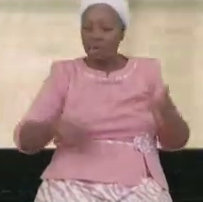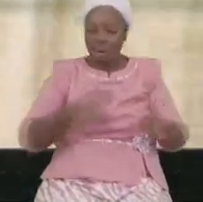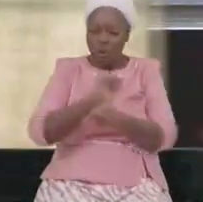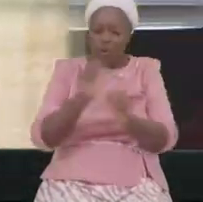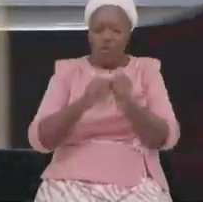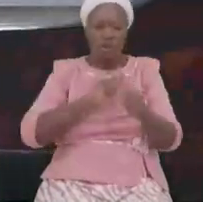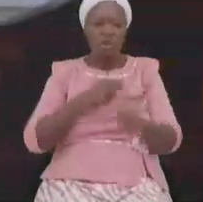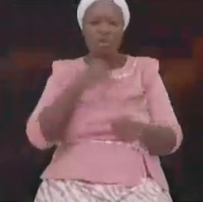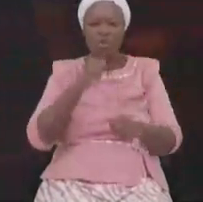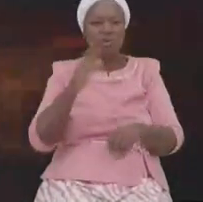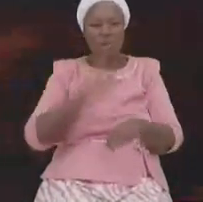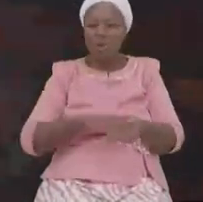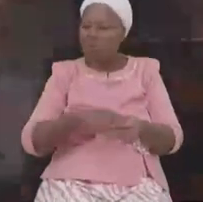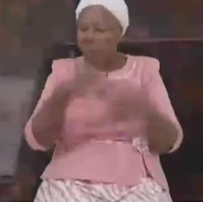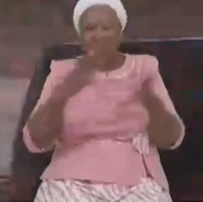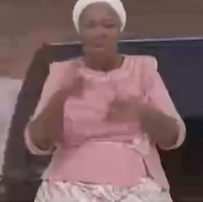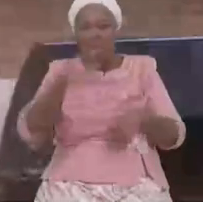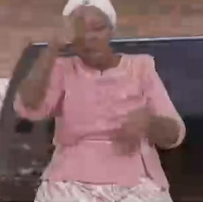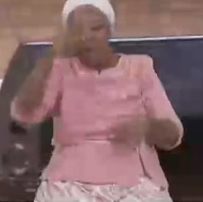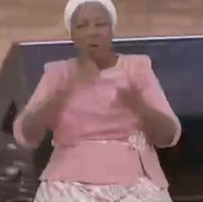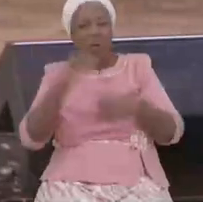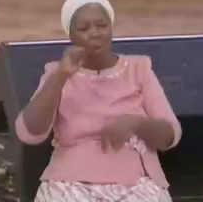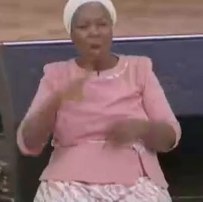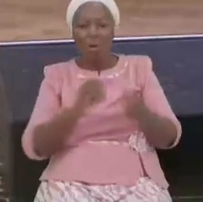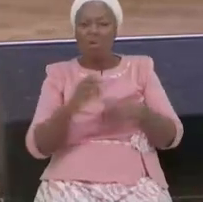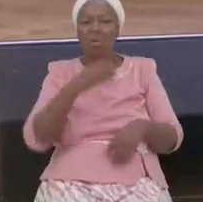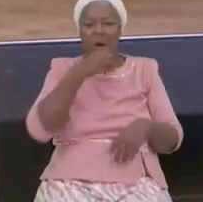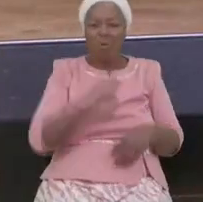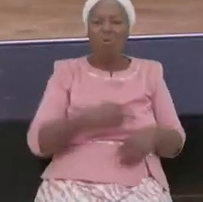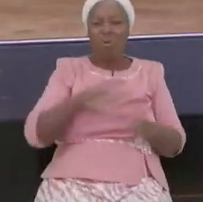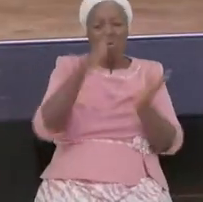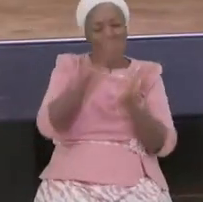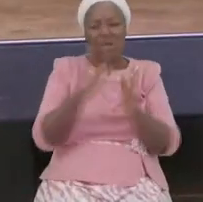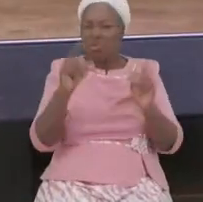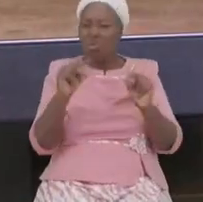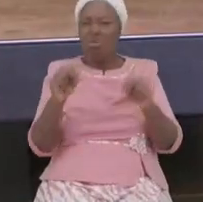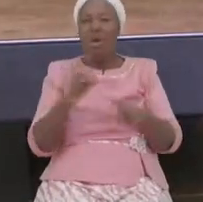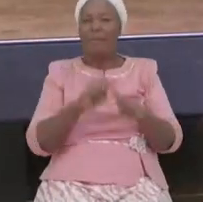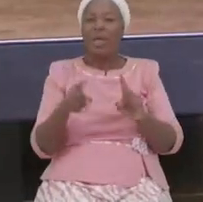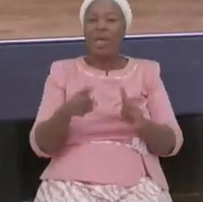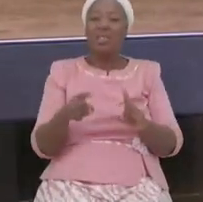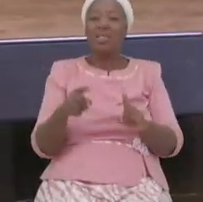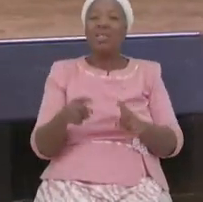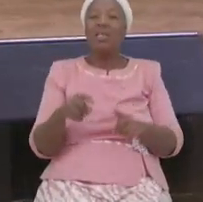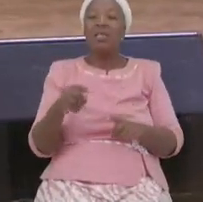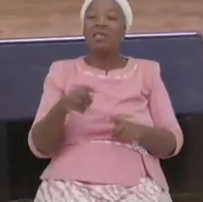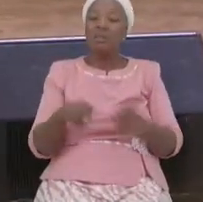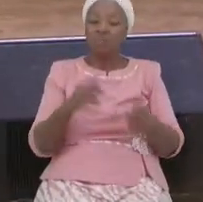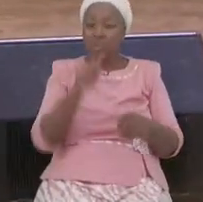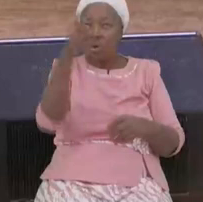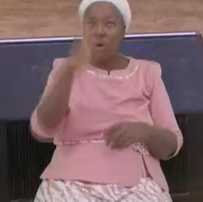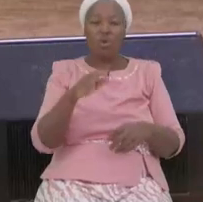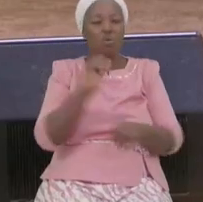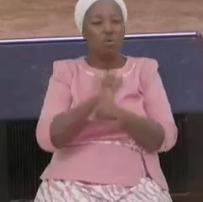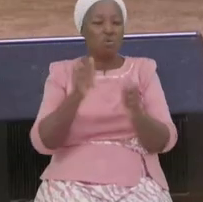du genre, pas sur la base du sexe, mais sur la base du cœur. Et